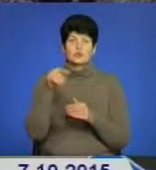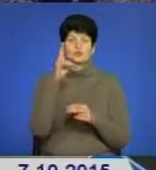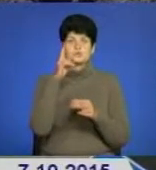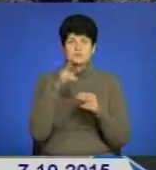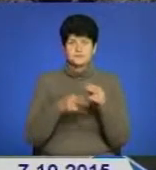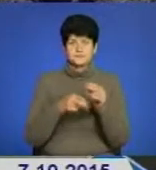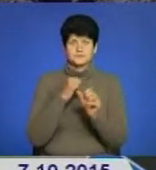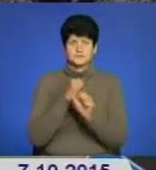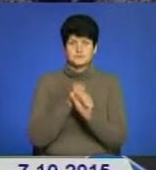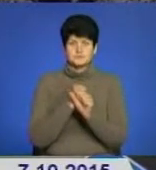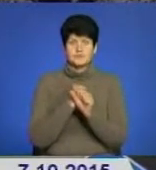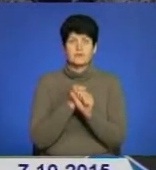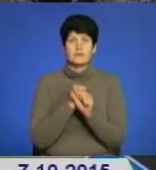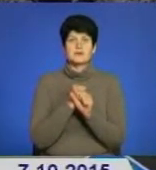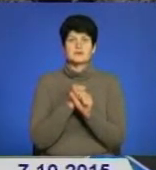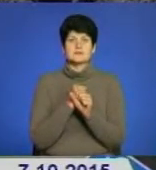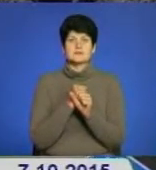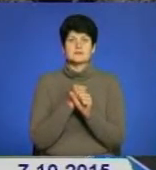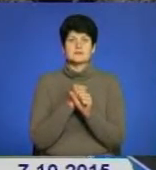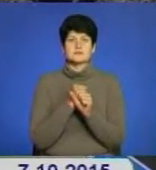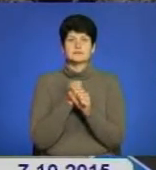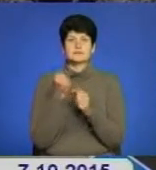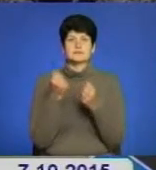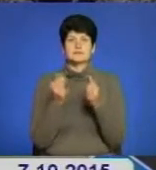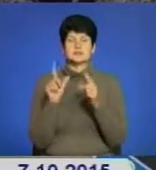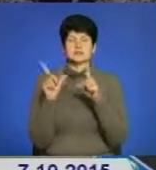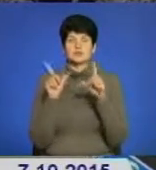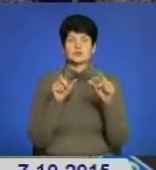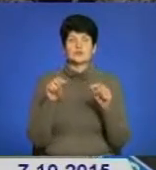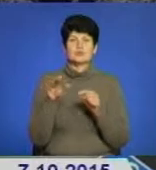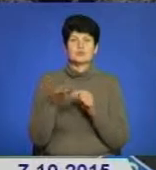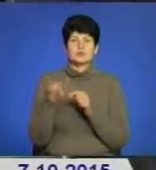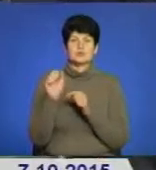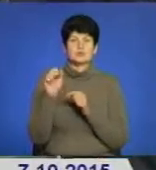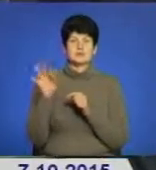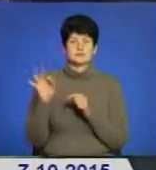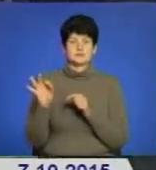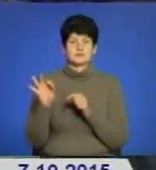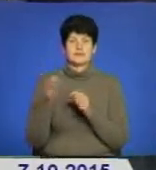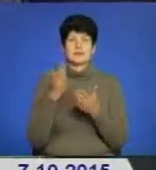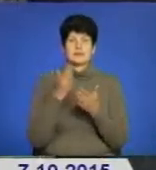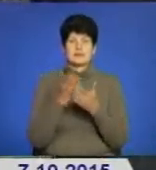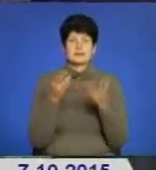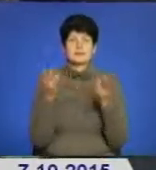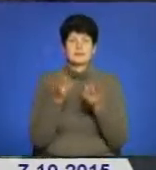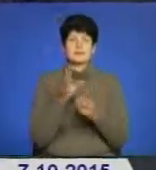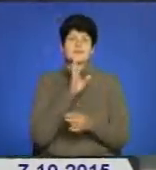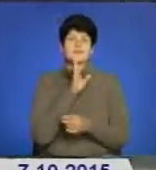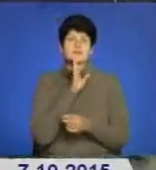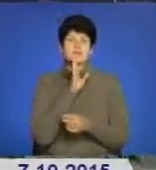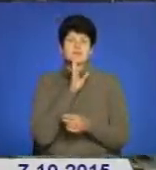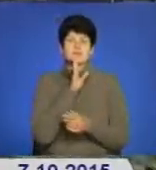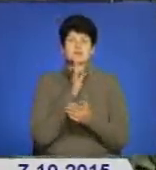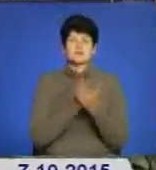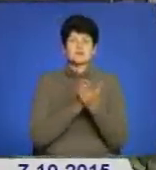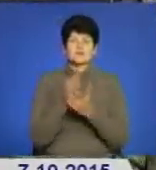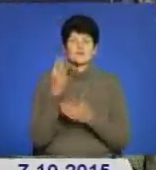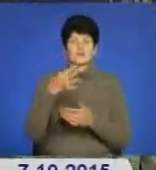роботи, машина поїде в зону проведення антитерористичної операції. Є потреби і в дівчат, які проходять службу